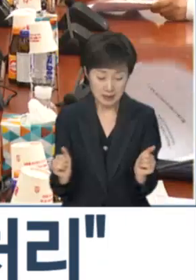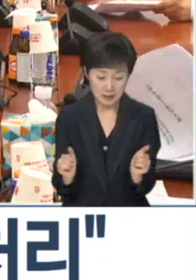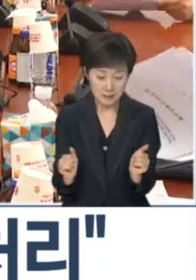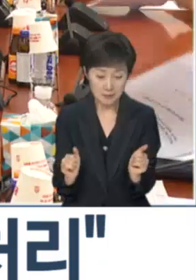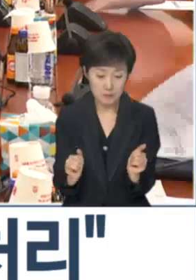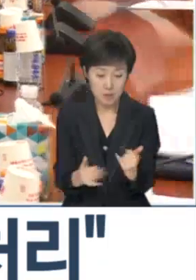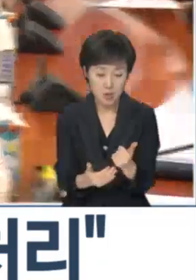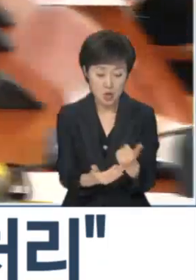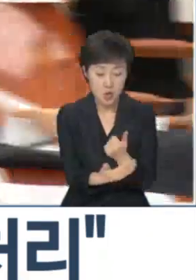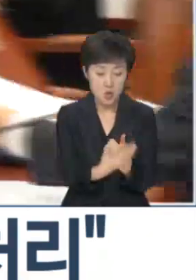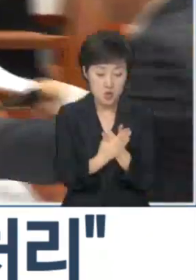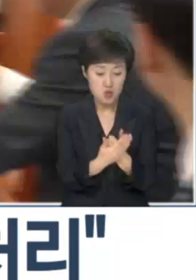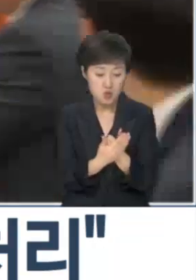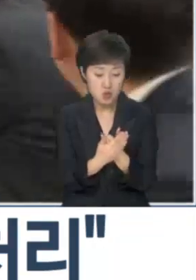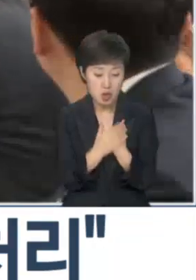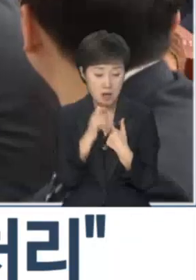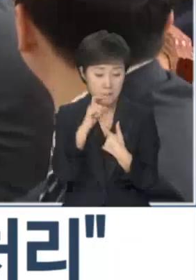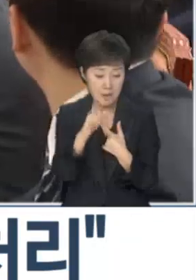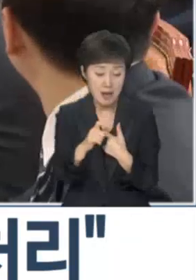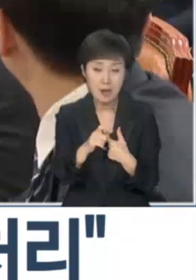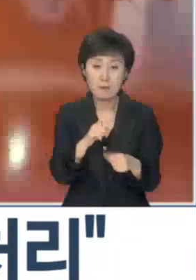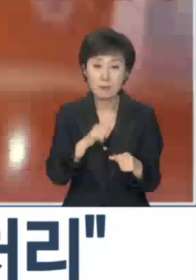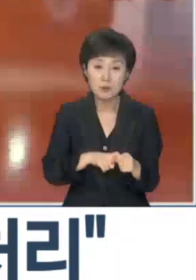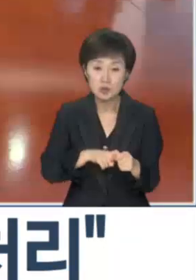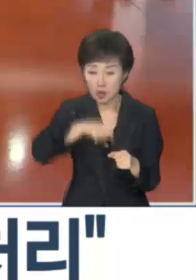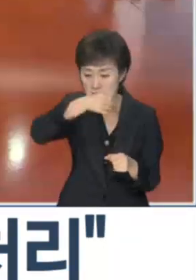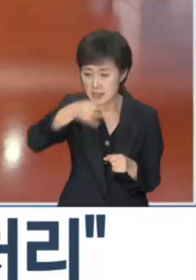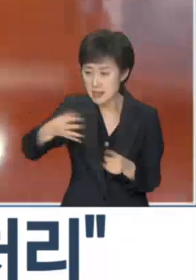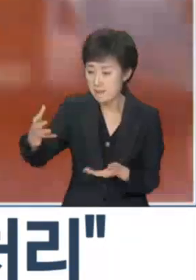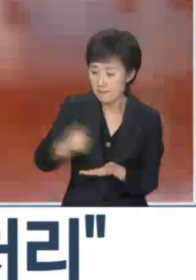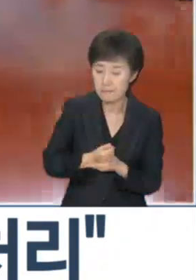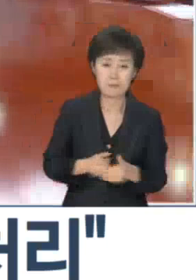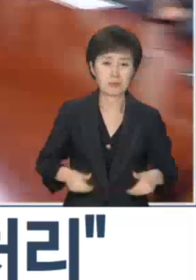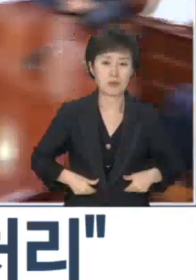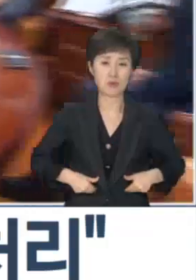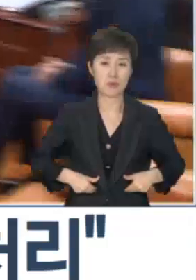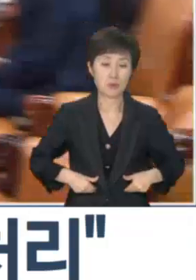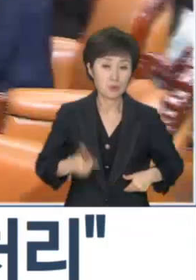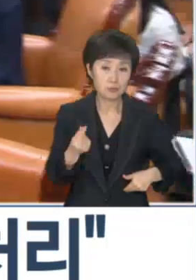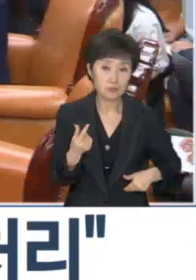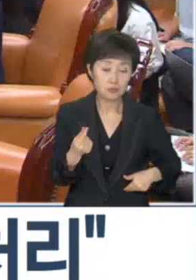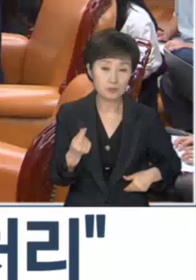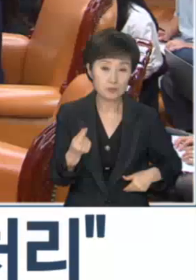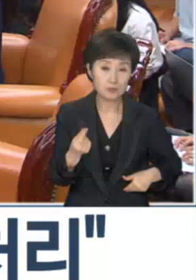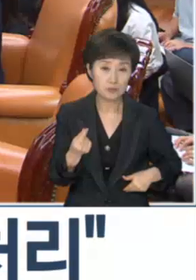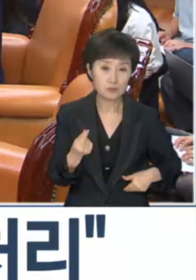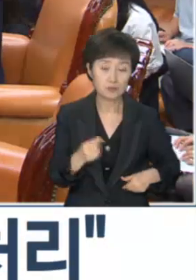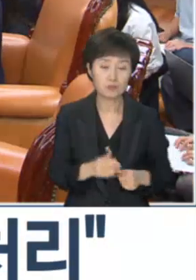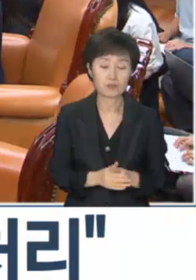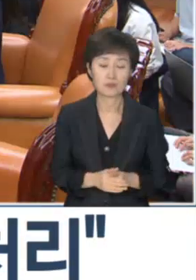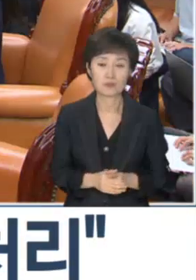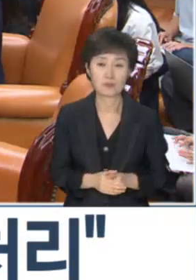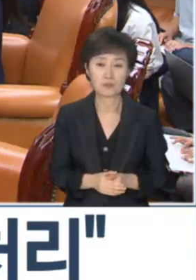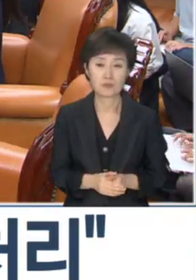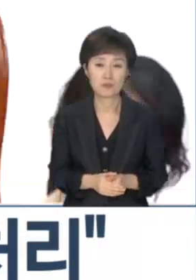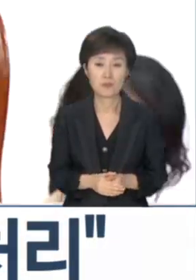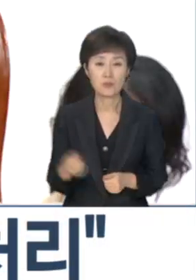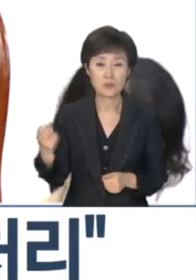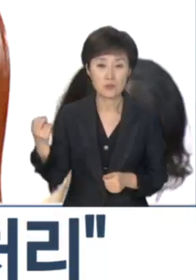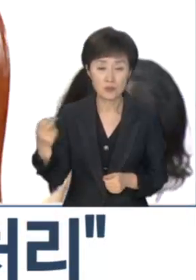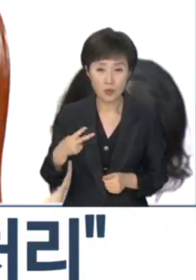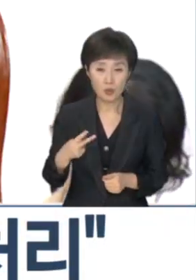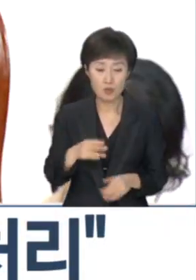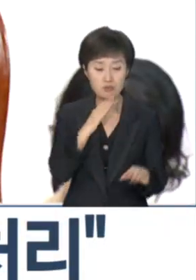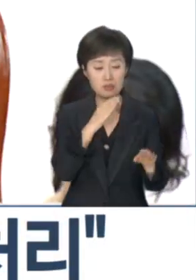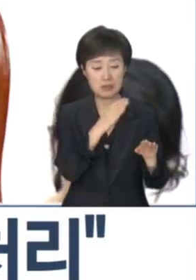확보해줘야 줘야만이 다음 총선에 대한 선거 때 그 정당을 지지할 것 아니겠습니까? 그리고 또 대북